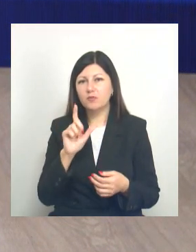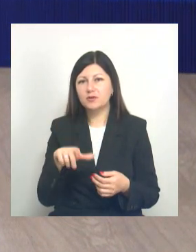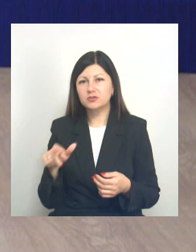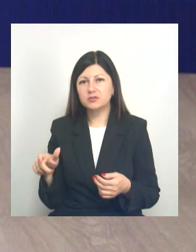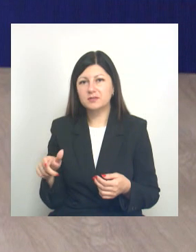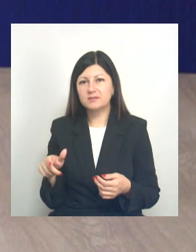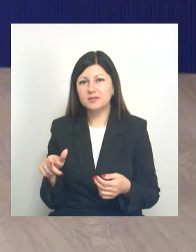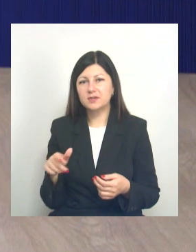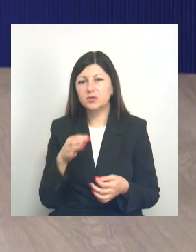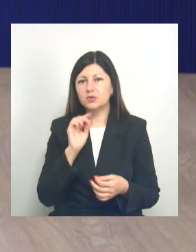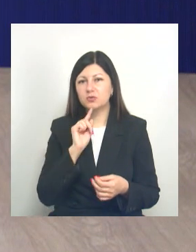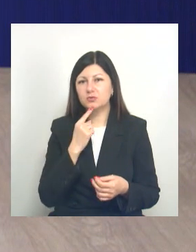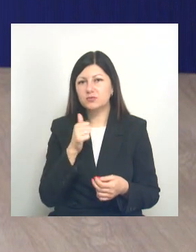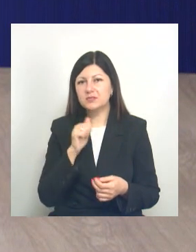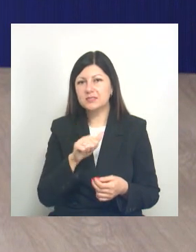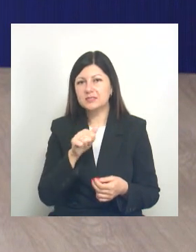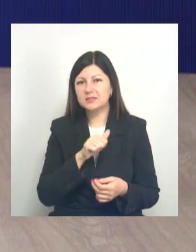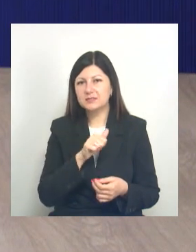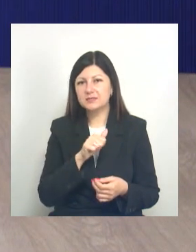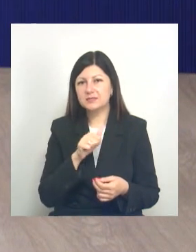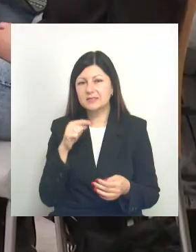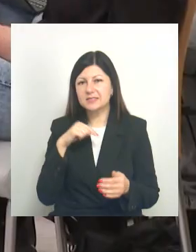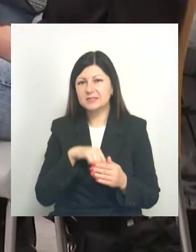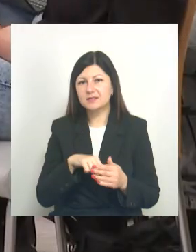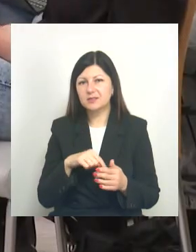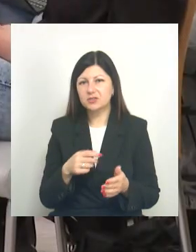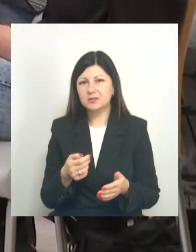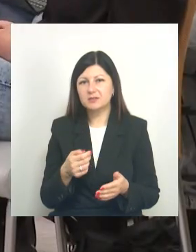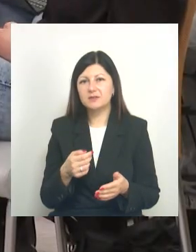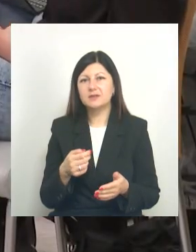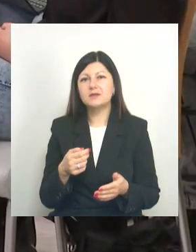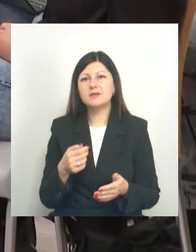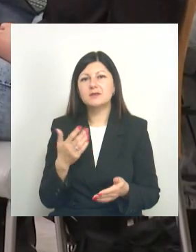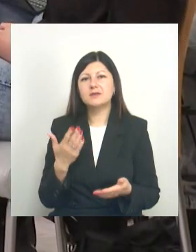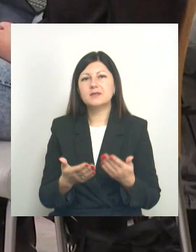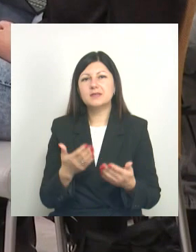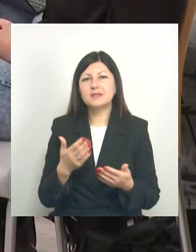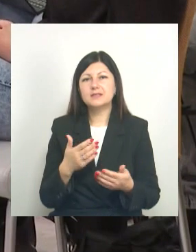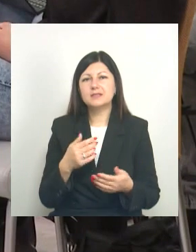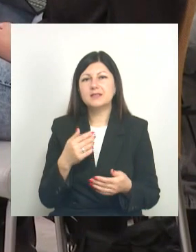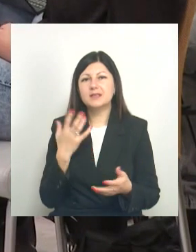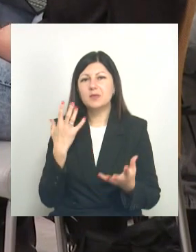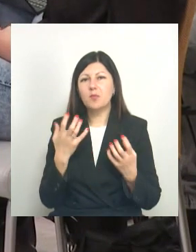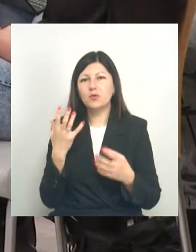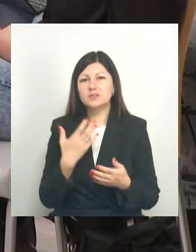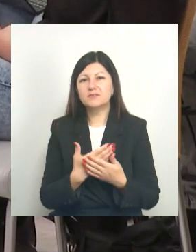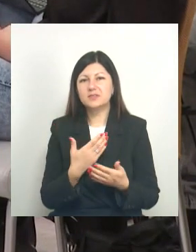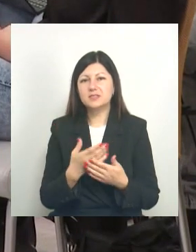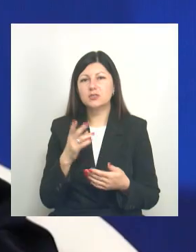ну, трудно скрыть содержание. То есть, если ты эмоции высказываешь, значит, тебе не